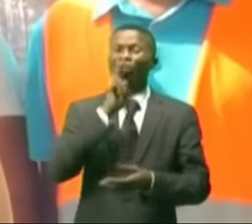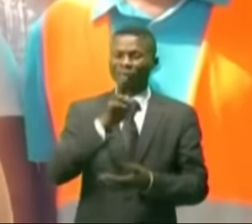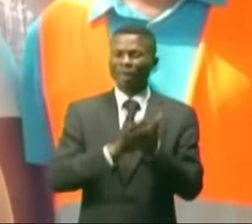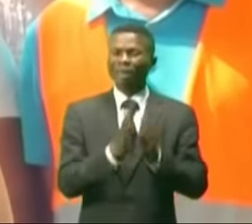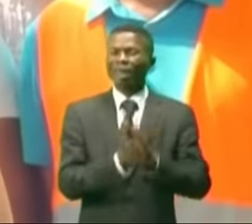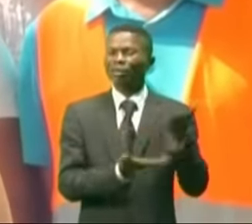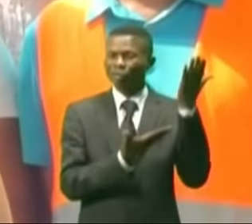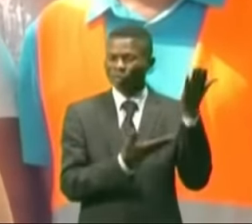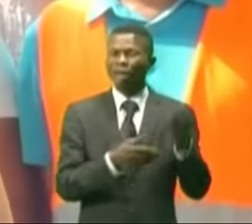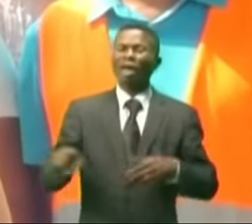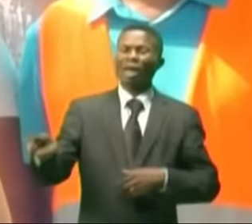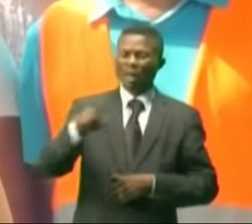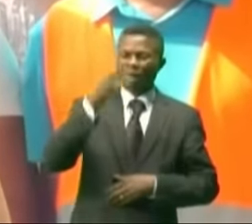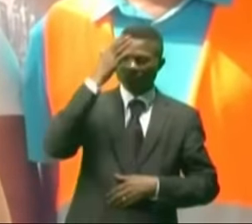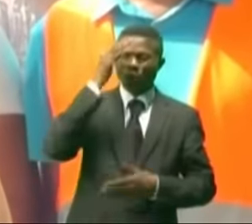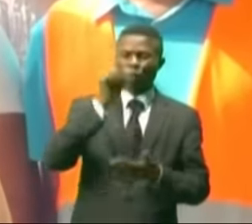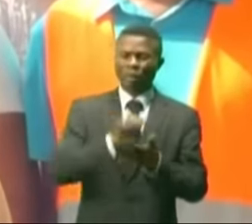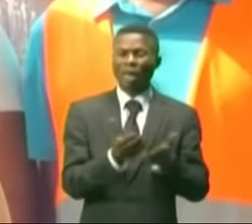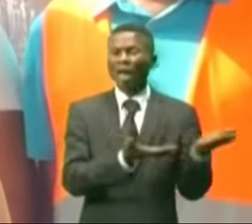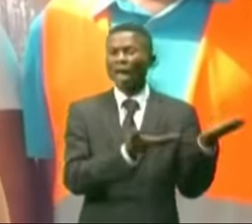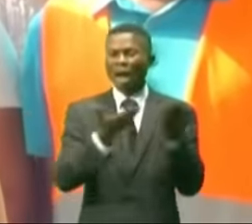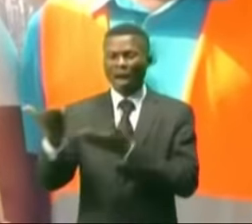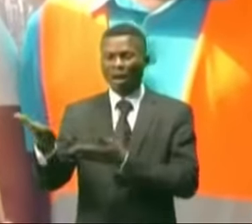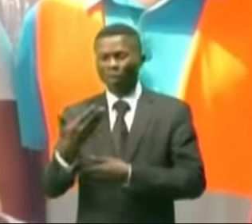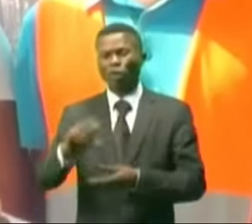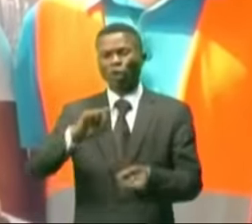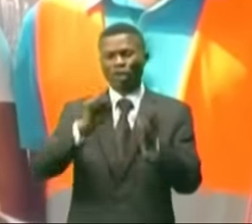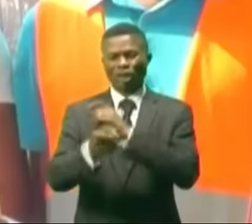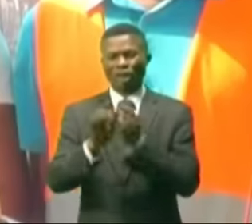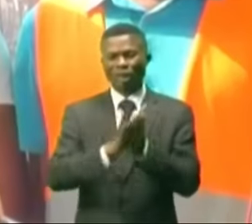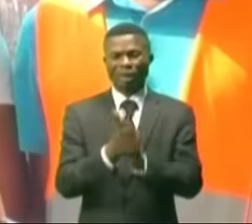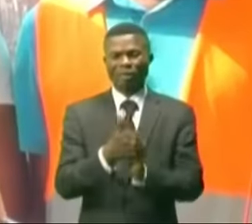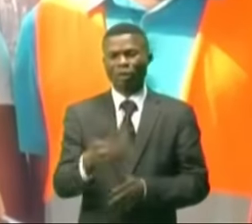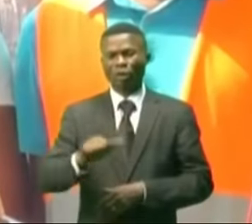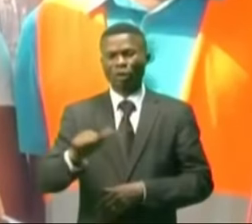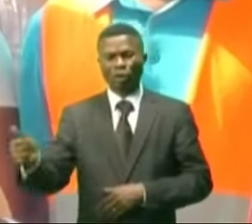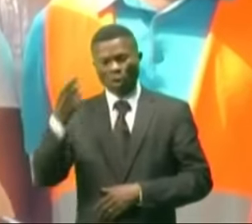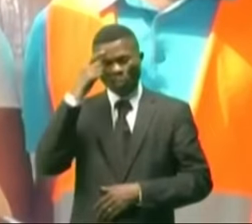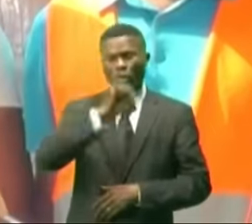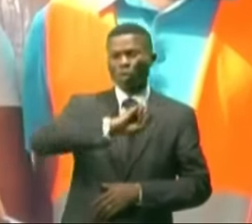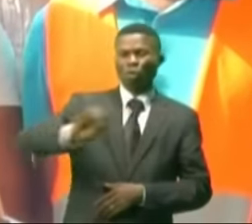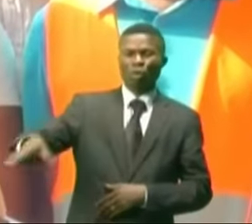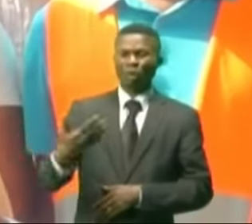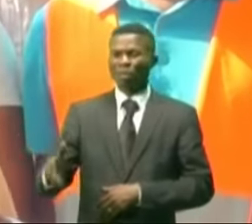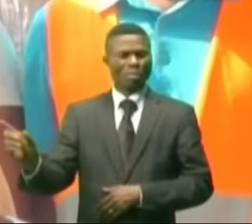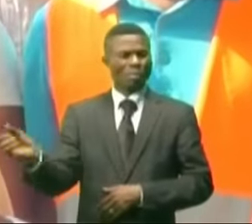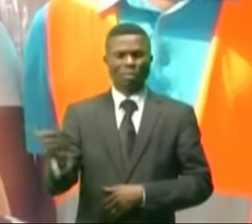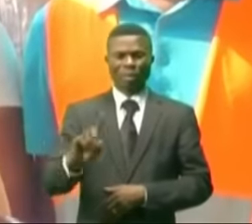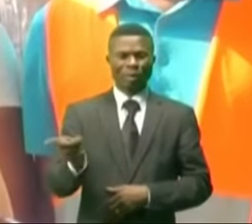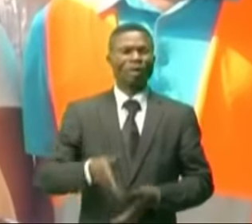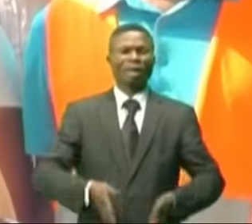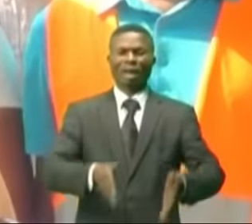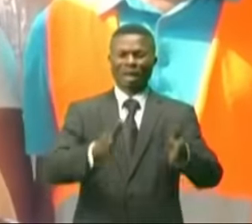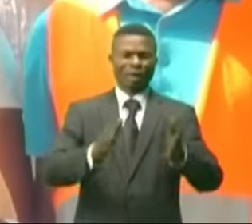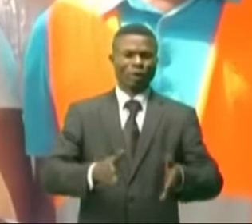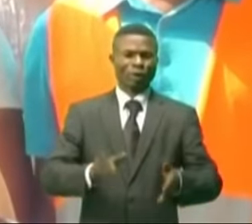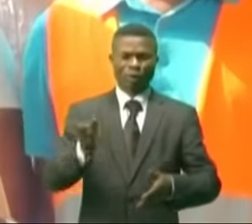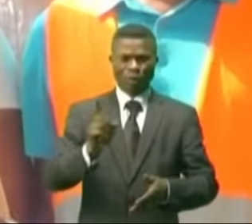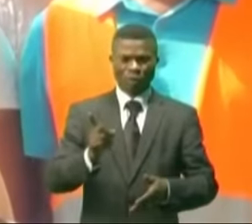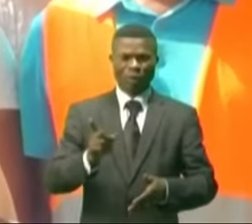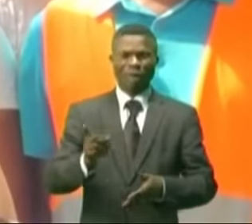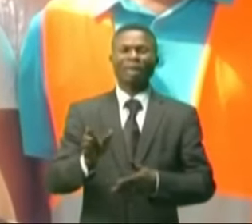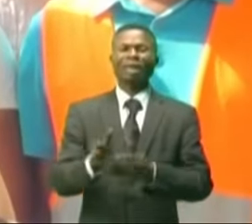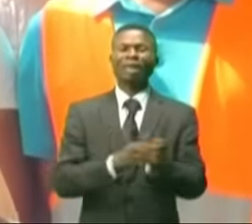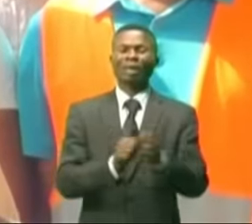faut transformer les déchets en autre chose. Au lieu de jeter comme ça dans la rue, on peut regrouper